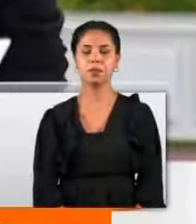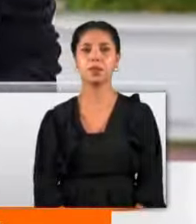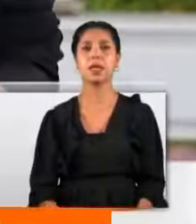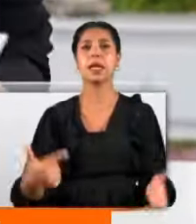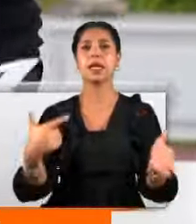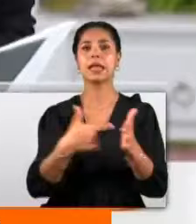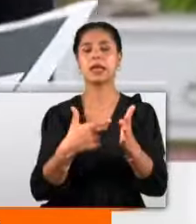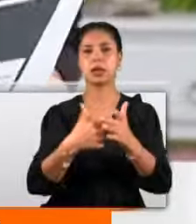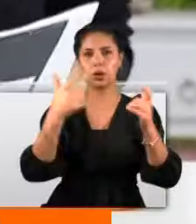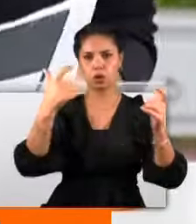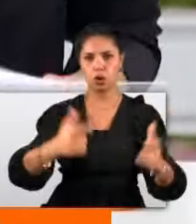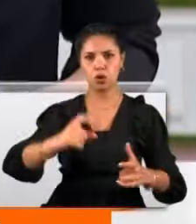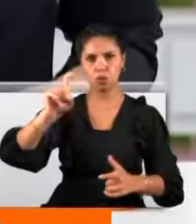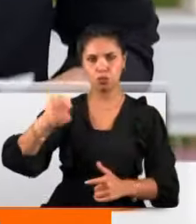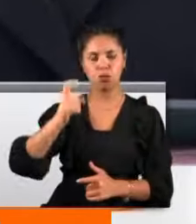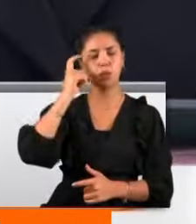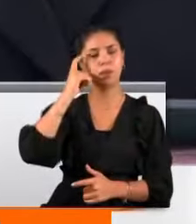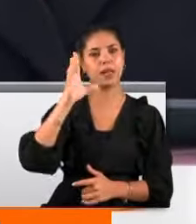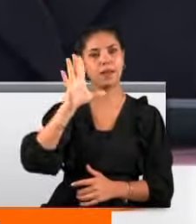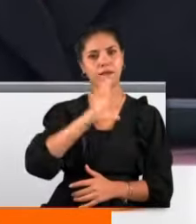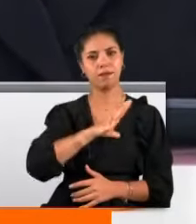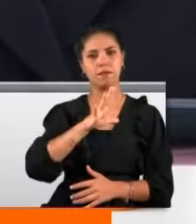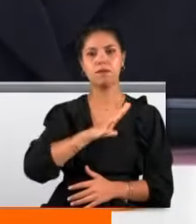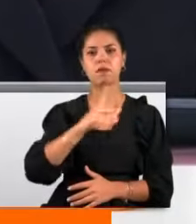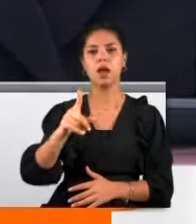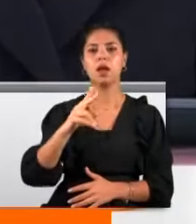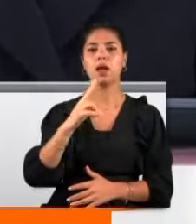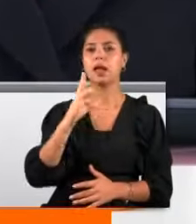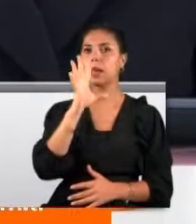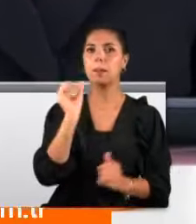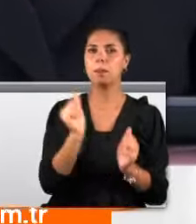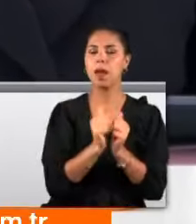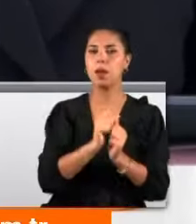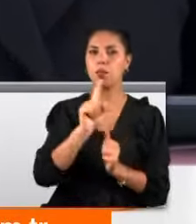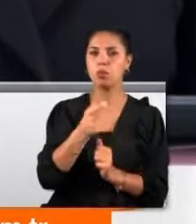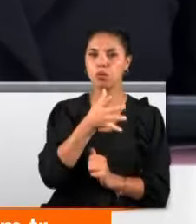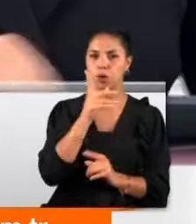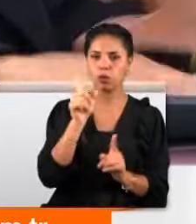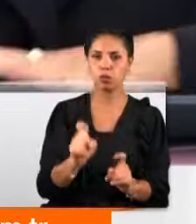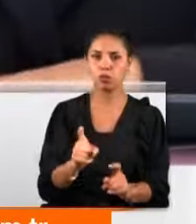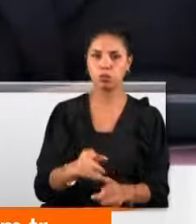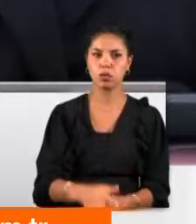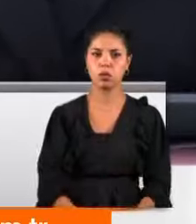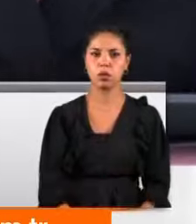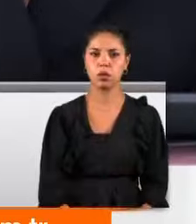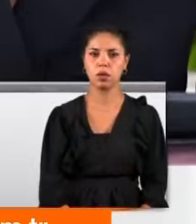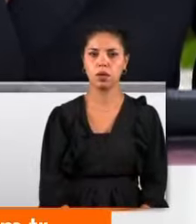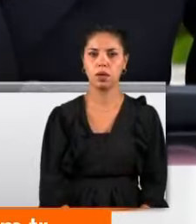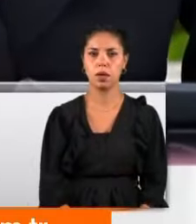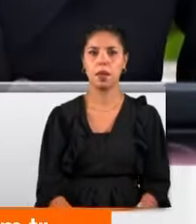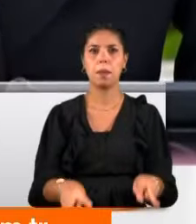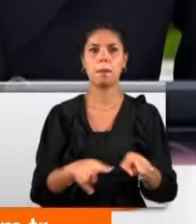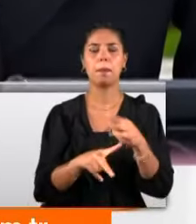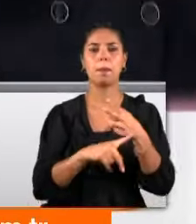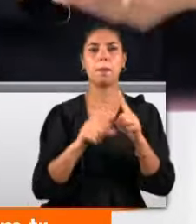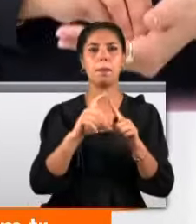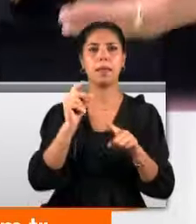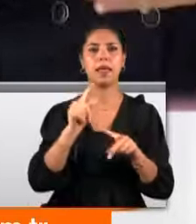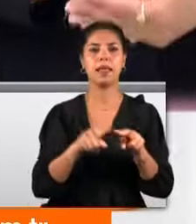Kadıköy'de bulunduğu bilgisi var. Kızınız kimle bulundu biliyor musunuz? Kimle? Medine ile beraber